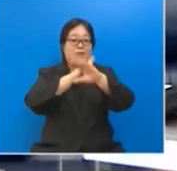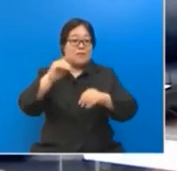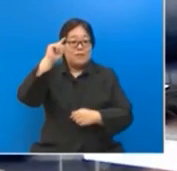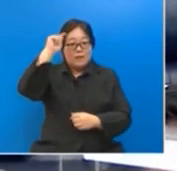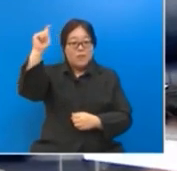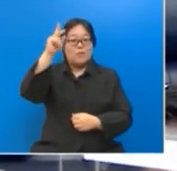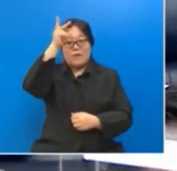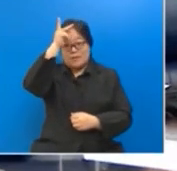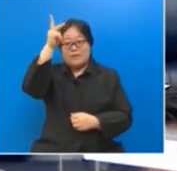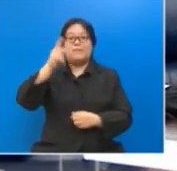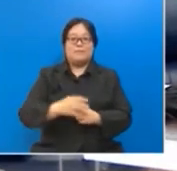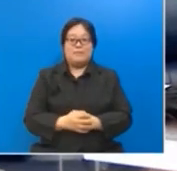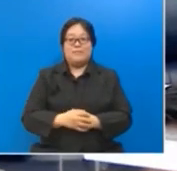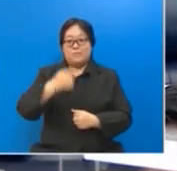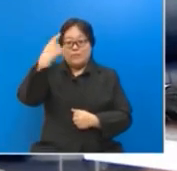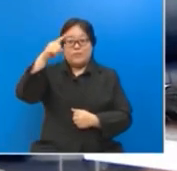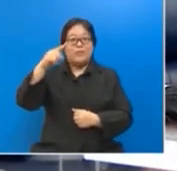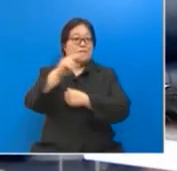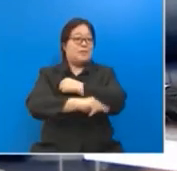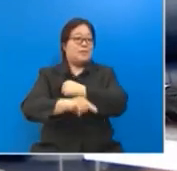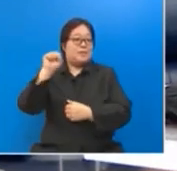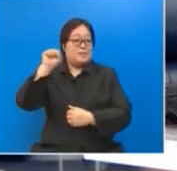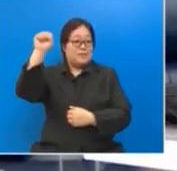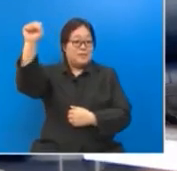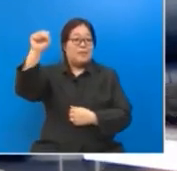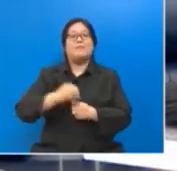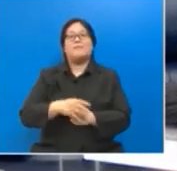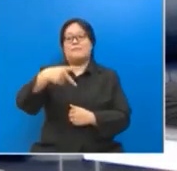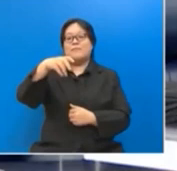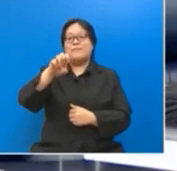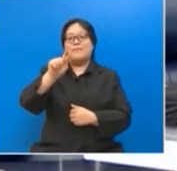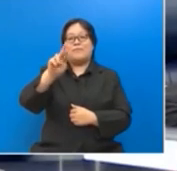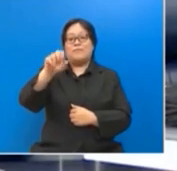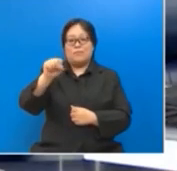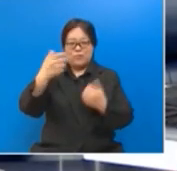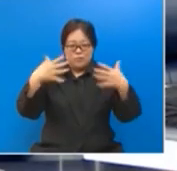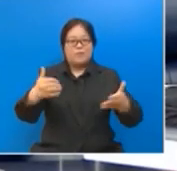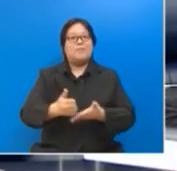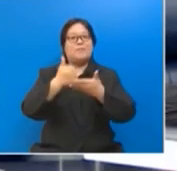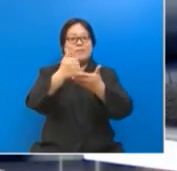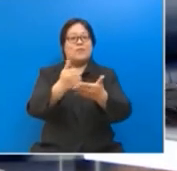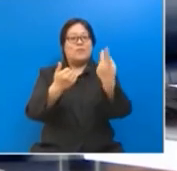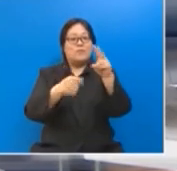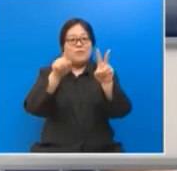juga Kelantan. Bagi negeri Sabah, Petronas telah membantu seramai